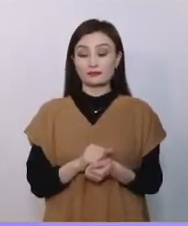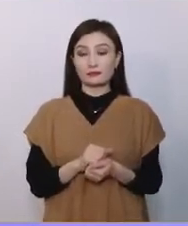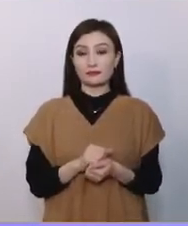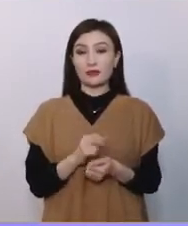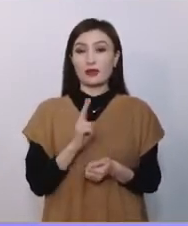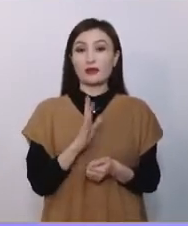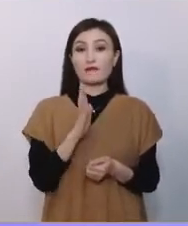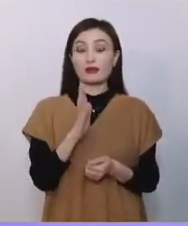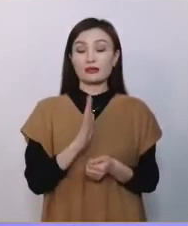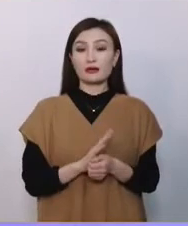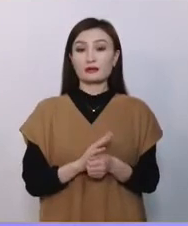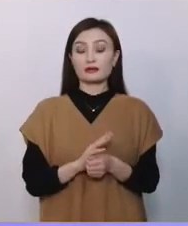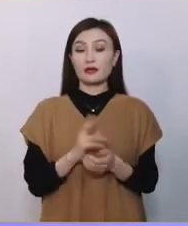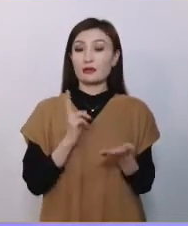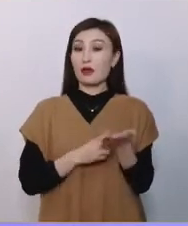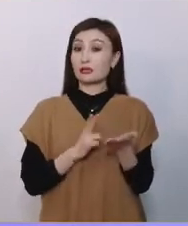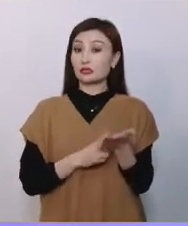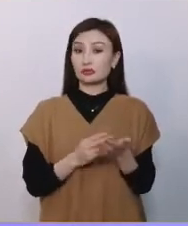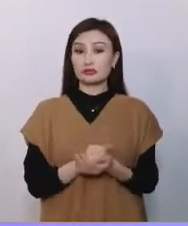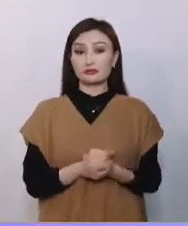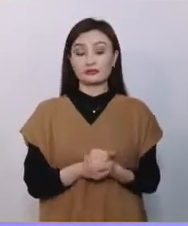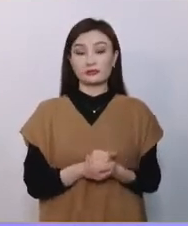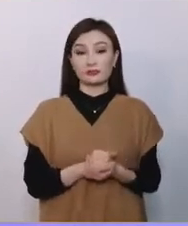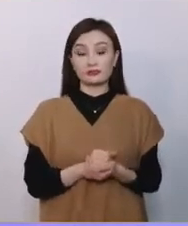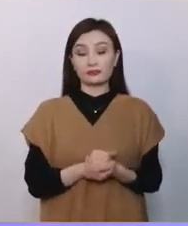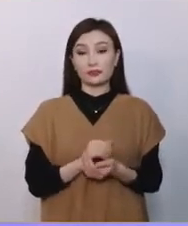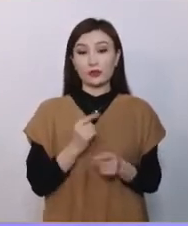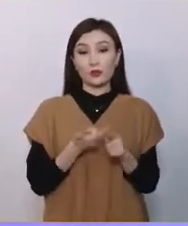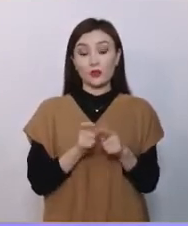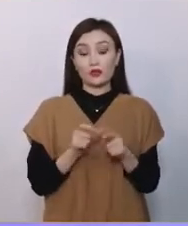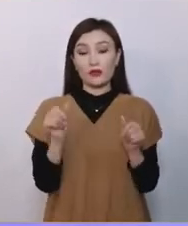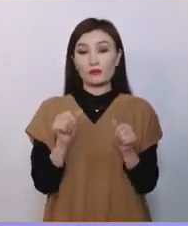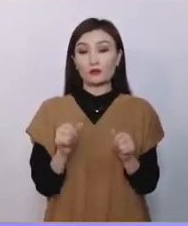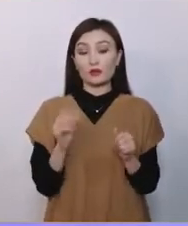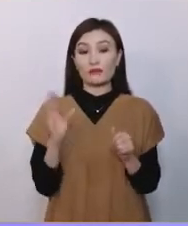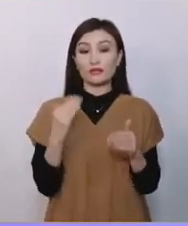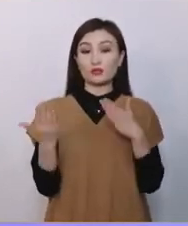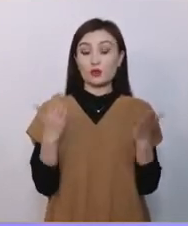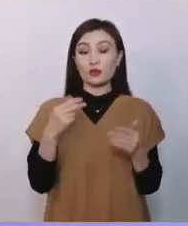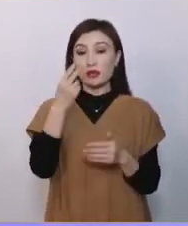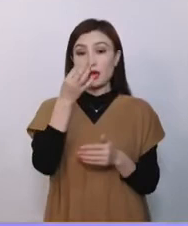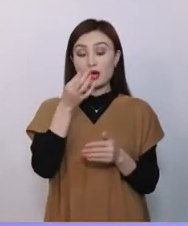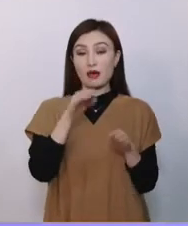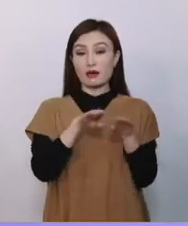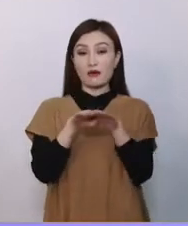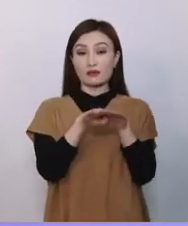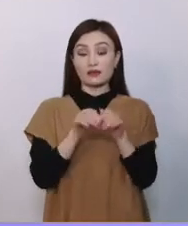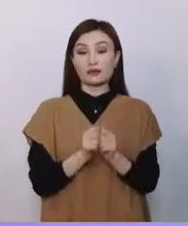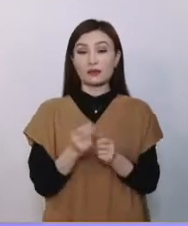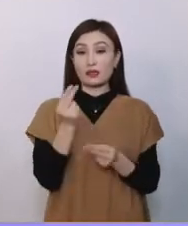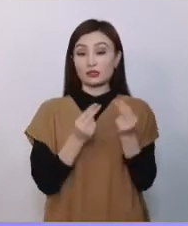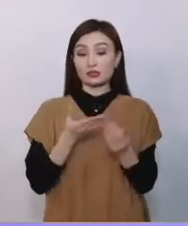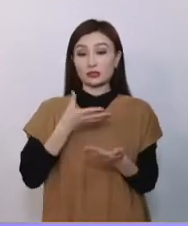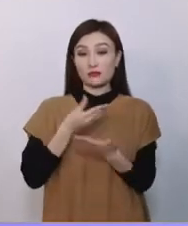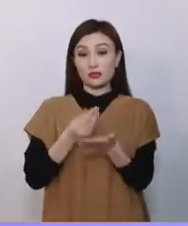квадрат докажите что это квадрат у данной фигуры все стороны равны начертите ваших